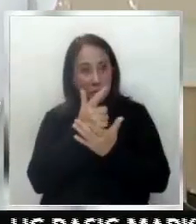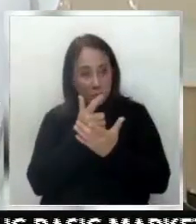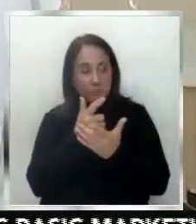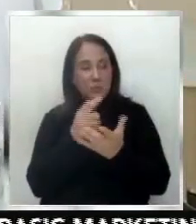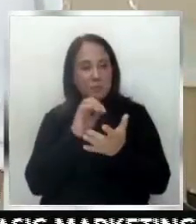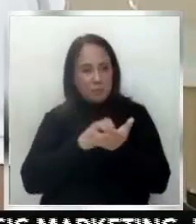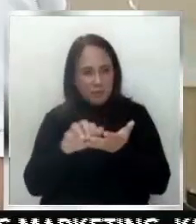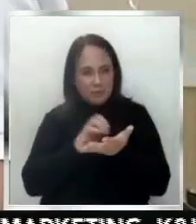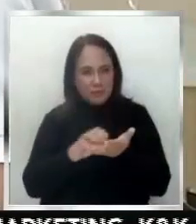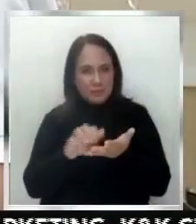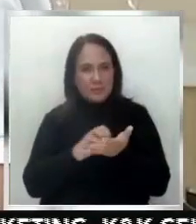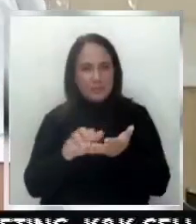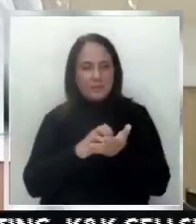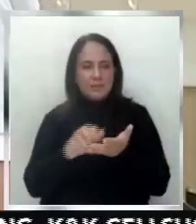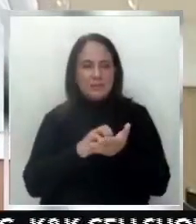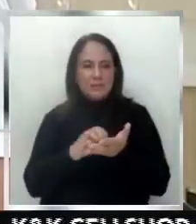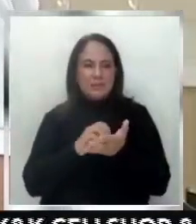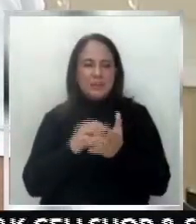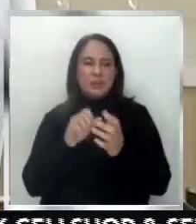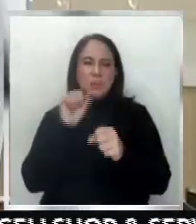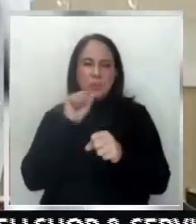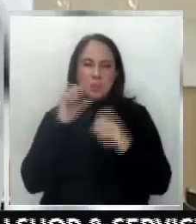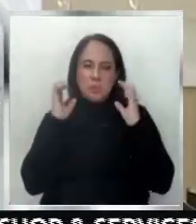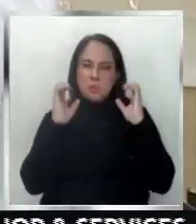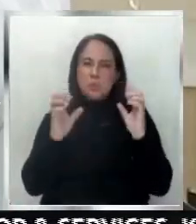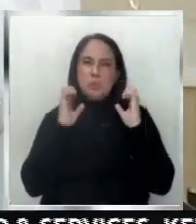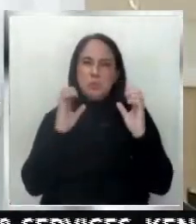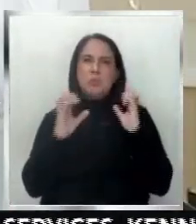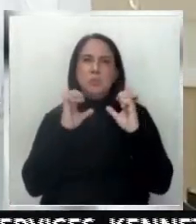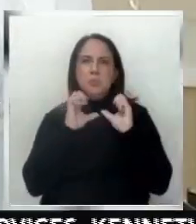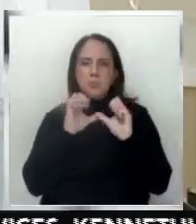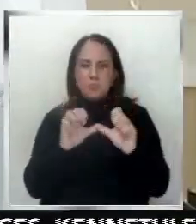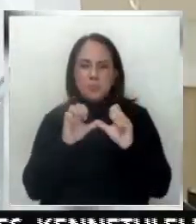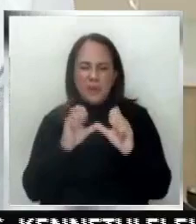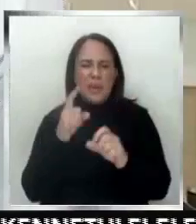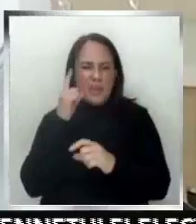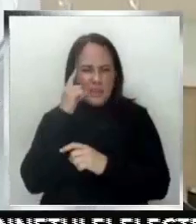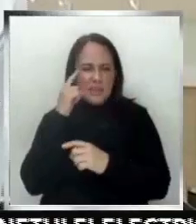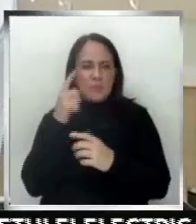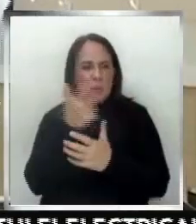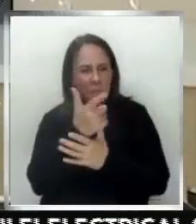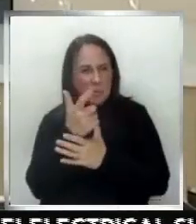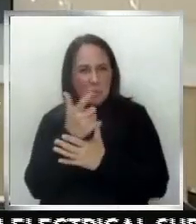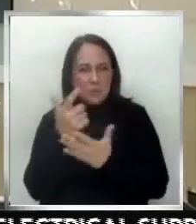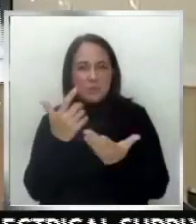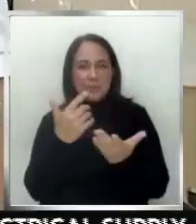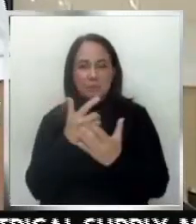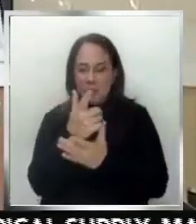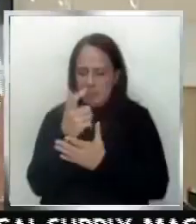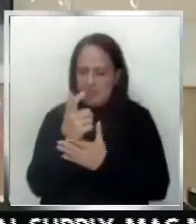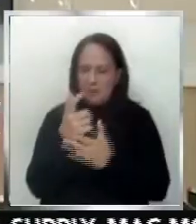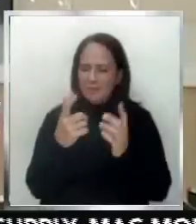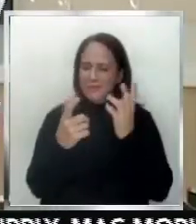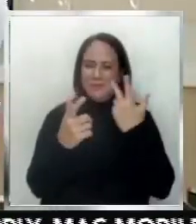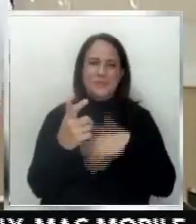mag-workout tuloy-tuloy. Tsaka, ayun, I think may mga baril-barilan dun. Meron. Baril-barilan.